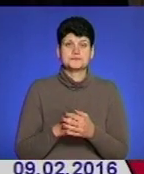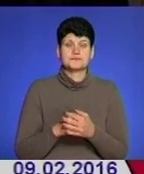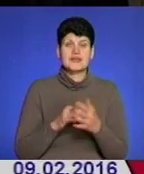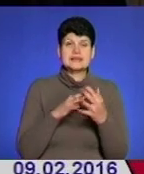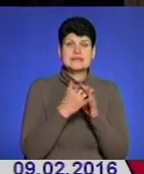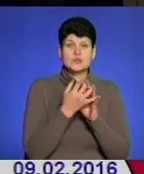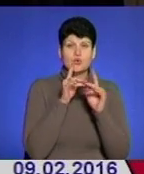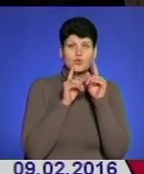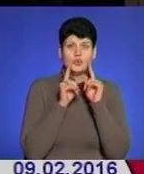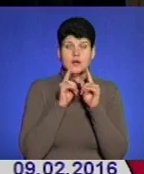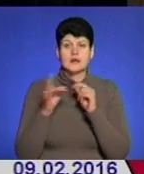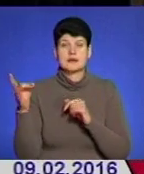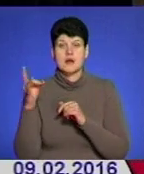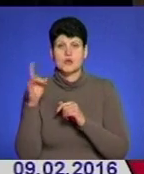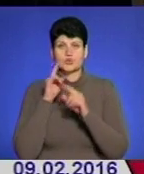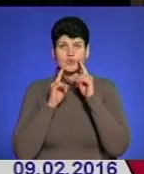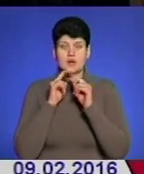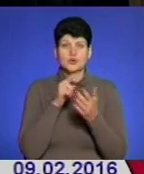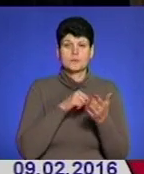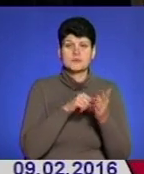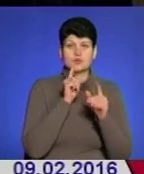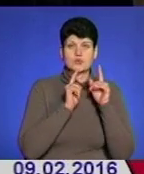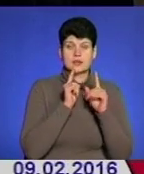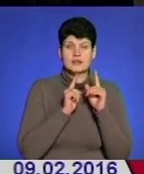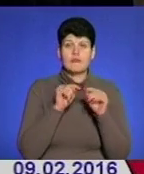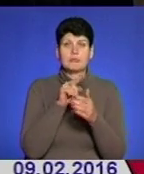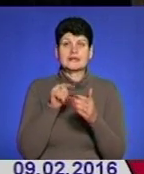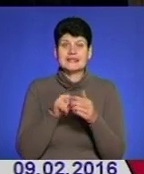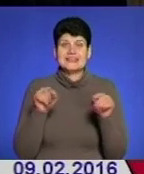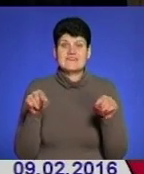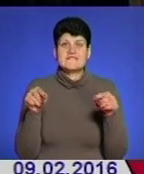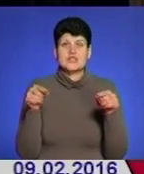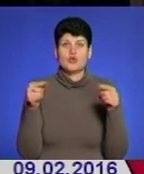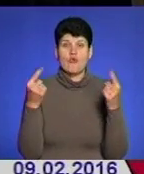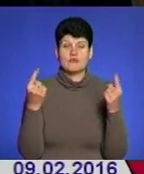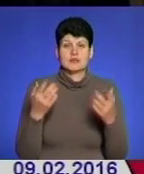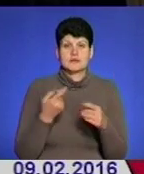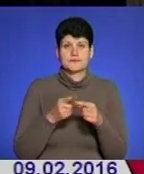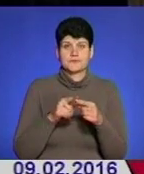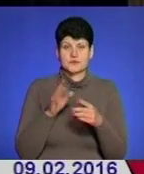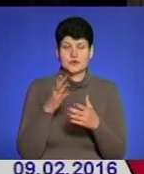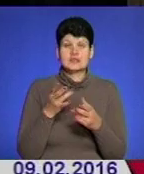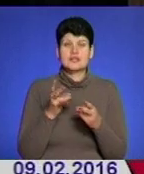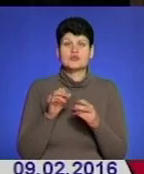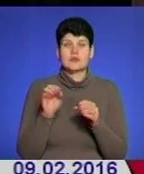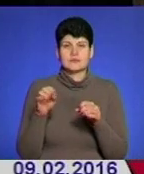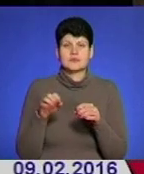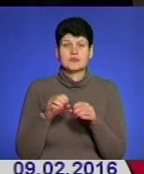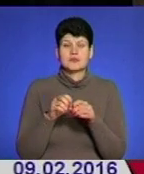сільською радою, районною радою, міською радою – питання відновлення цієї інфраструктури. Те, що там розкрадено, я